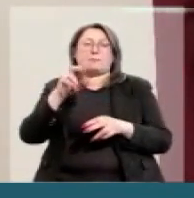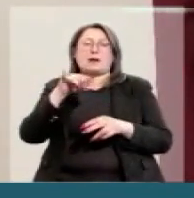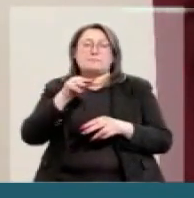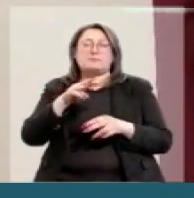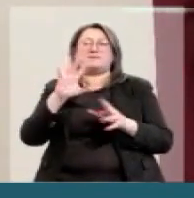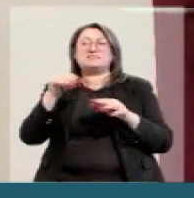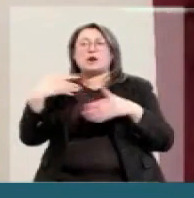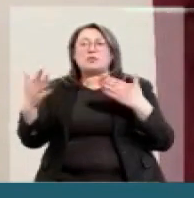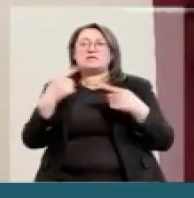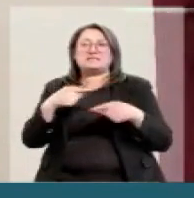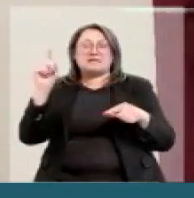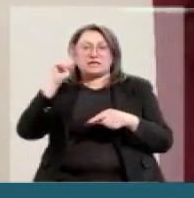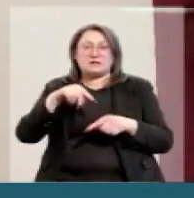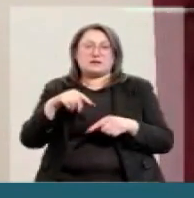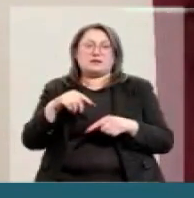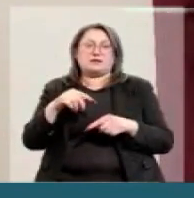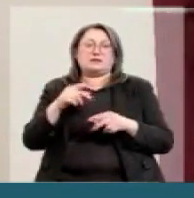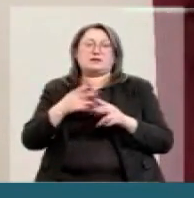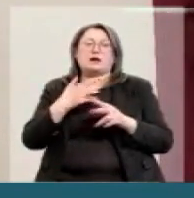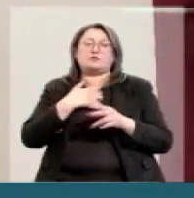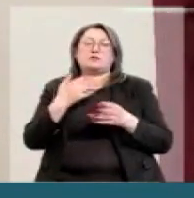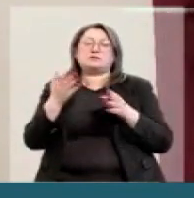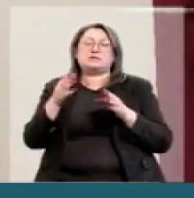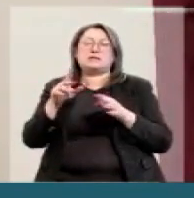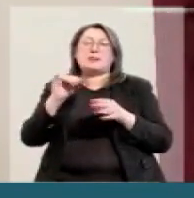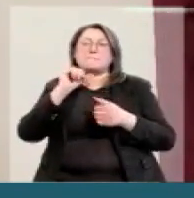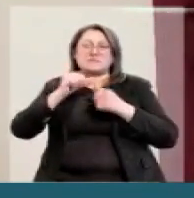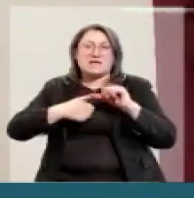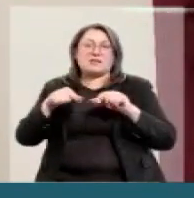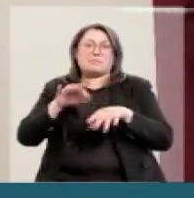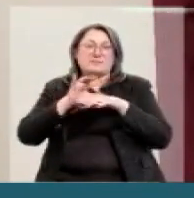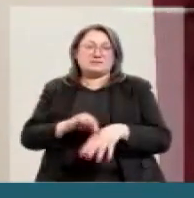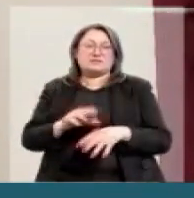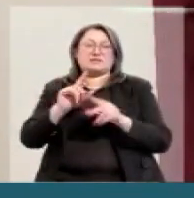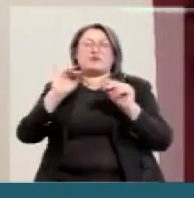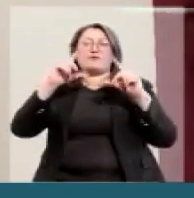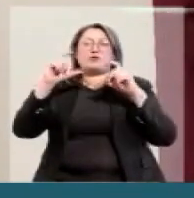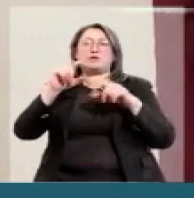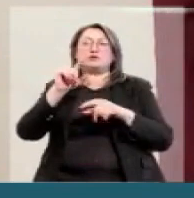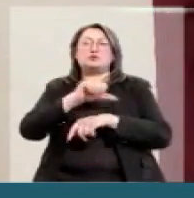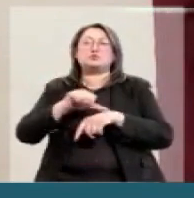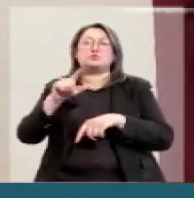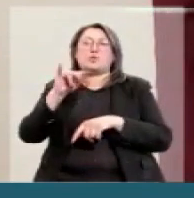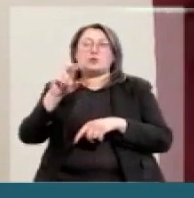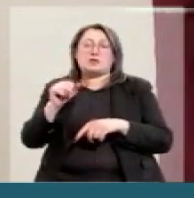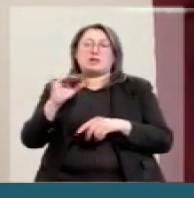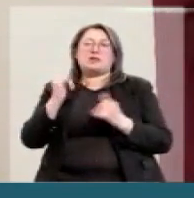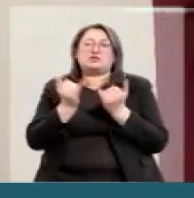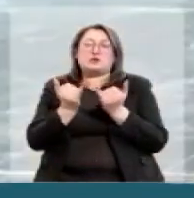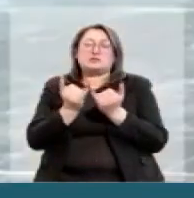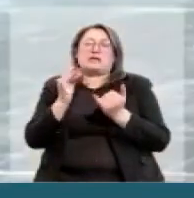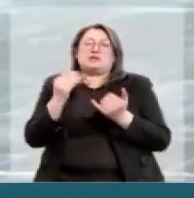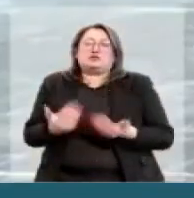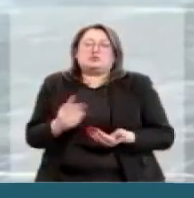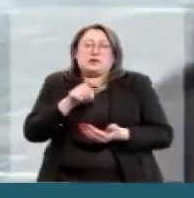знания. Предлагается данную инсталляцию Мурат Кузбаевич оставить на постоянной основе в качестве фотозоны для жителей и гостей областного